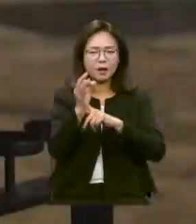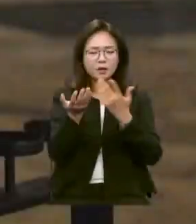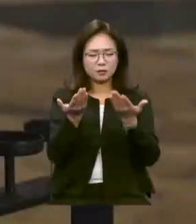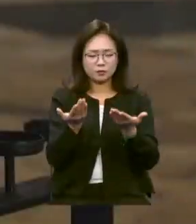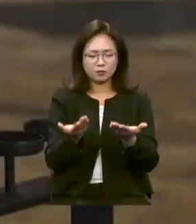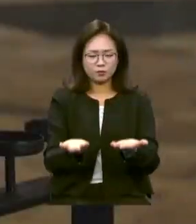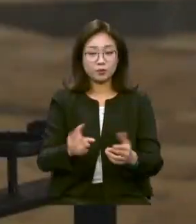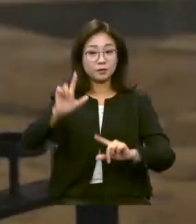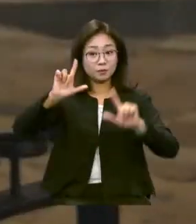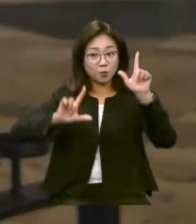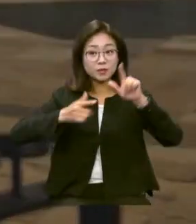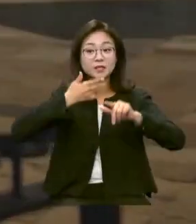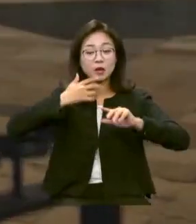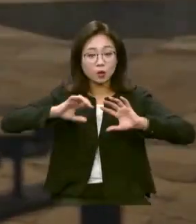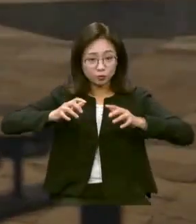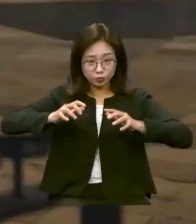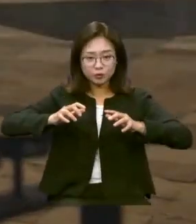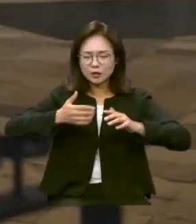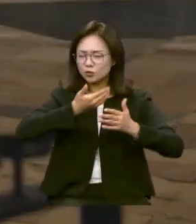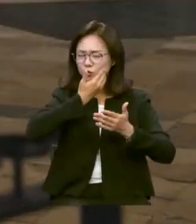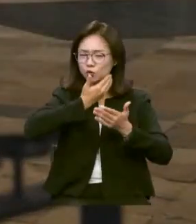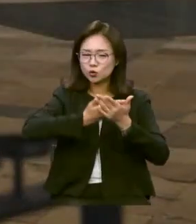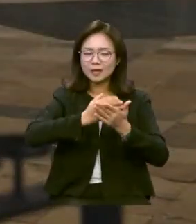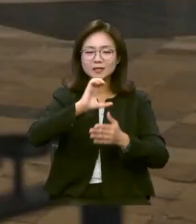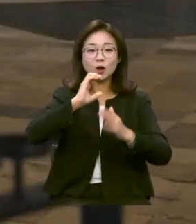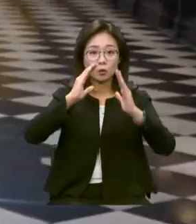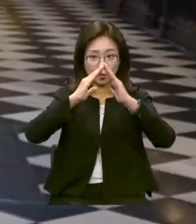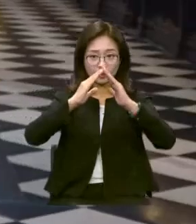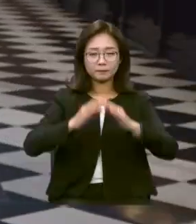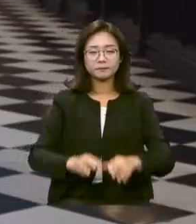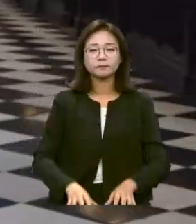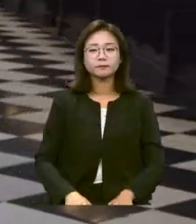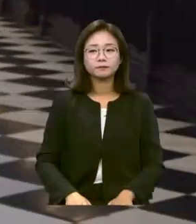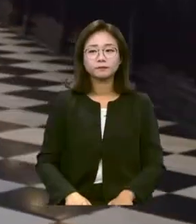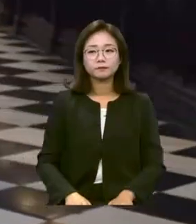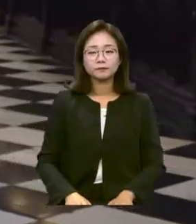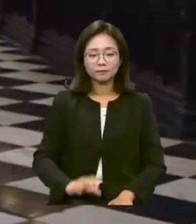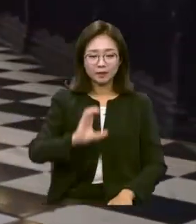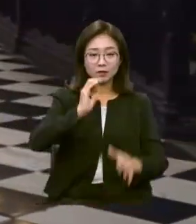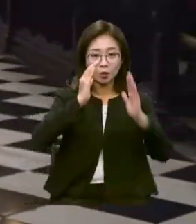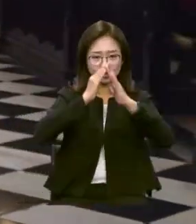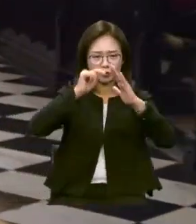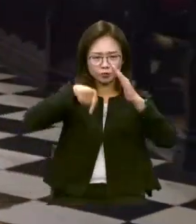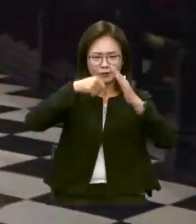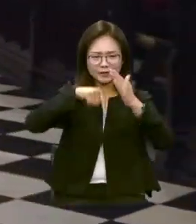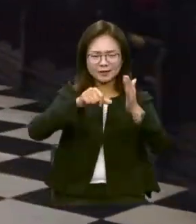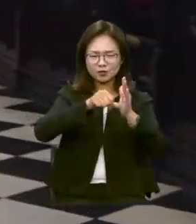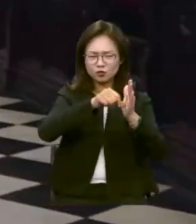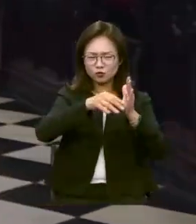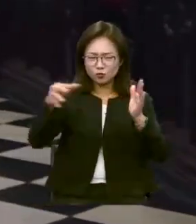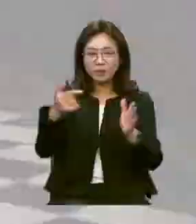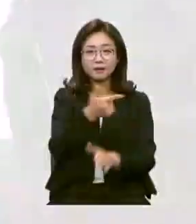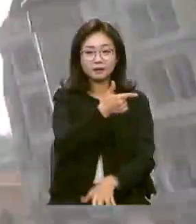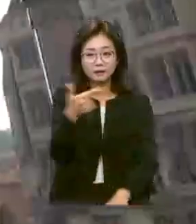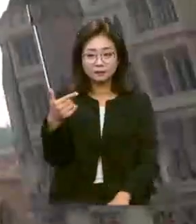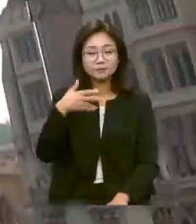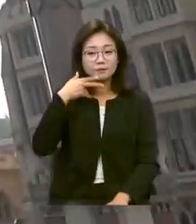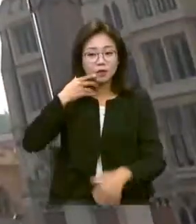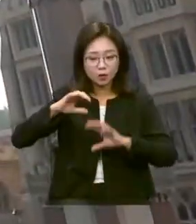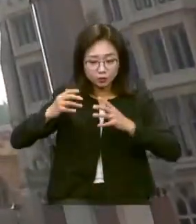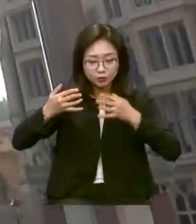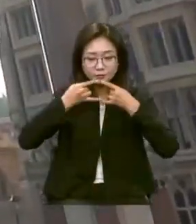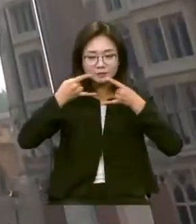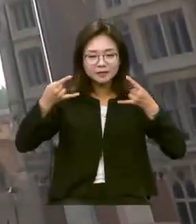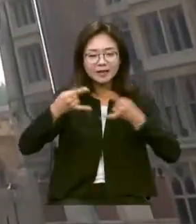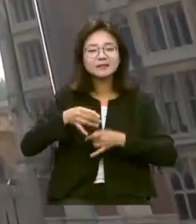보이는 이곳은 영국의 성지 웨스트민스터 사원입니다. 수도원 중의 수도원이라고도 하죠. 영국과 프랑스의 건축